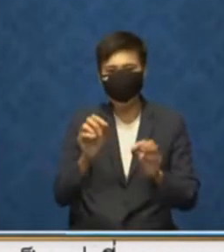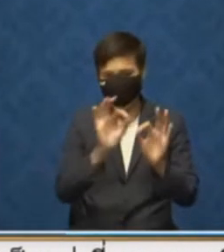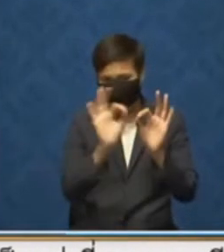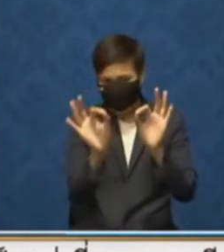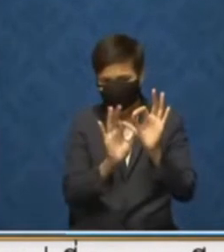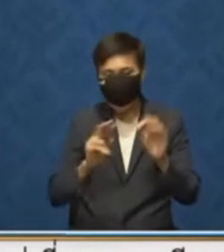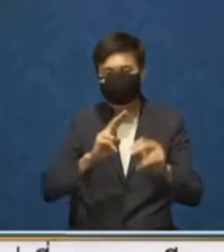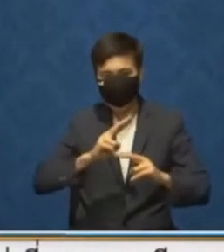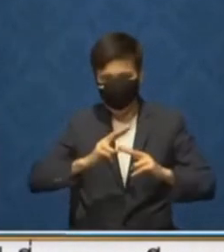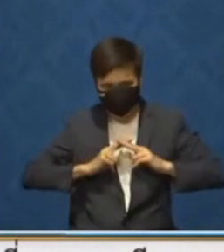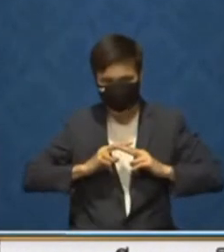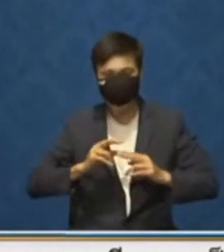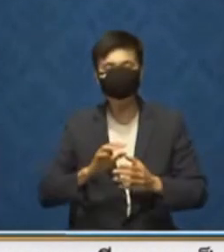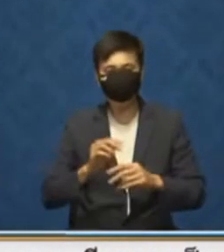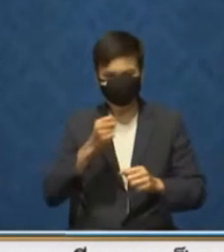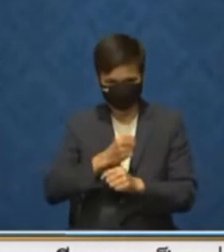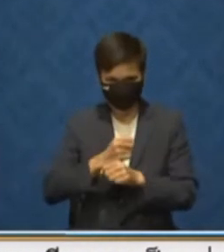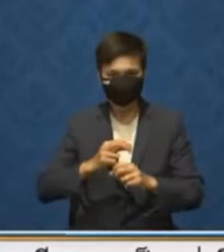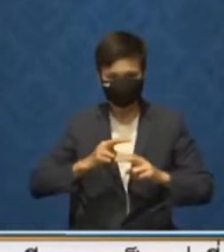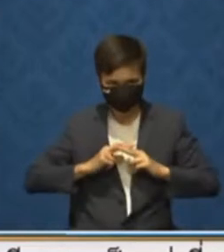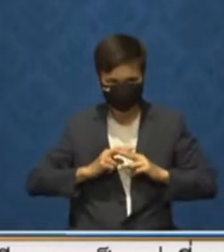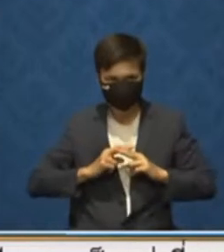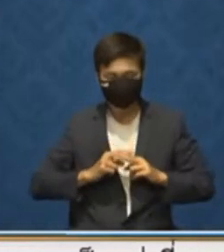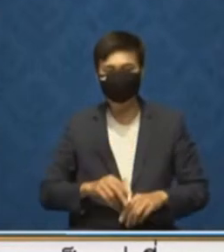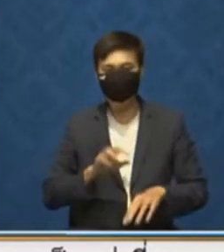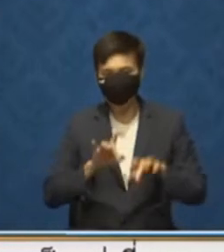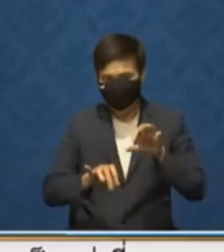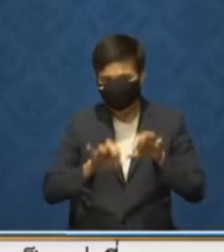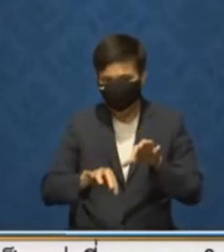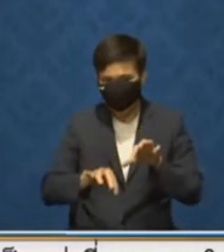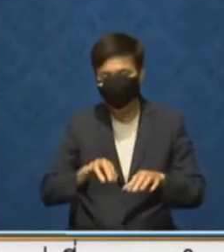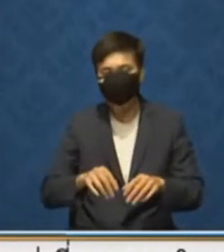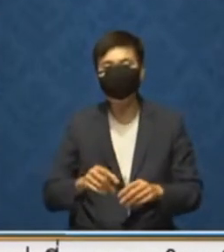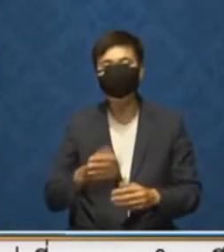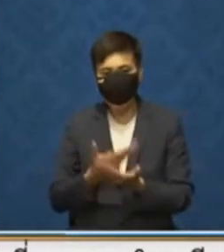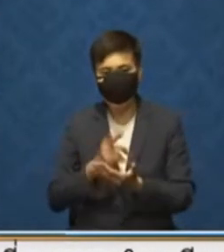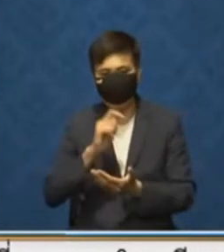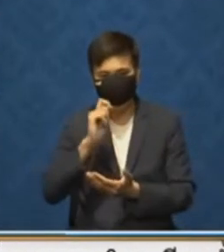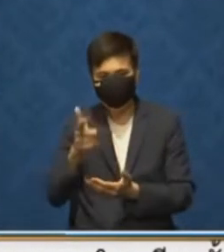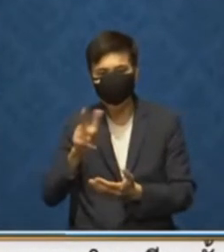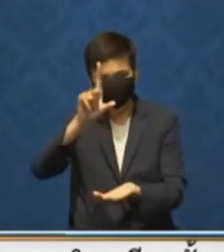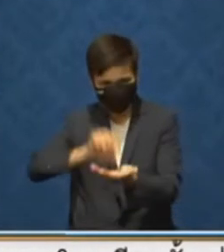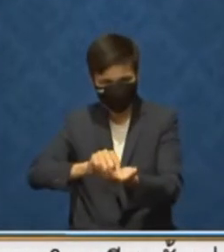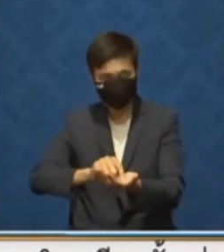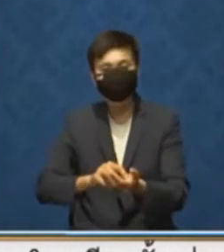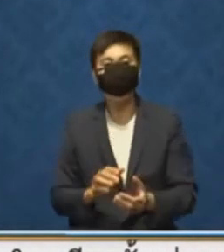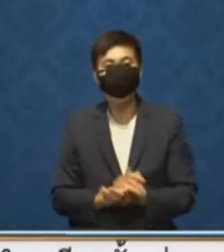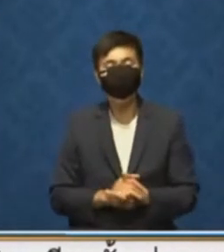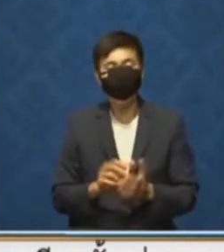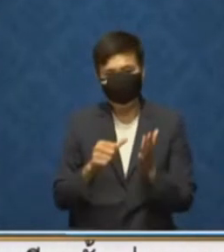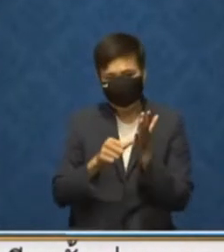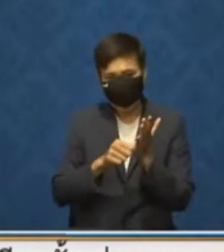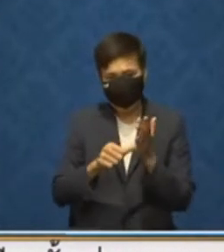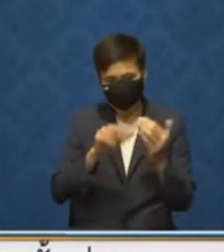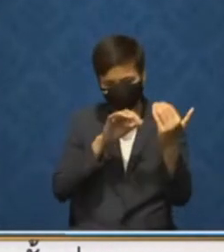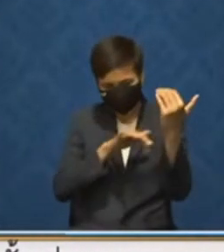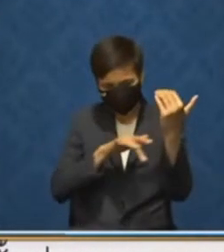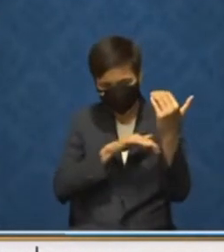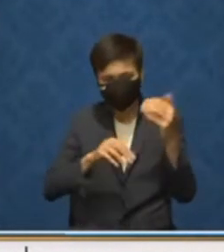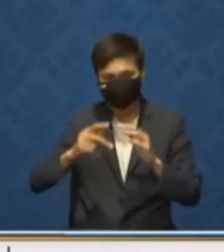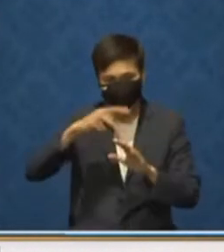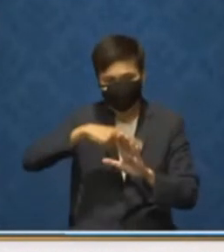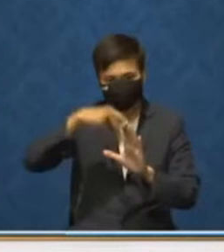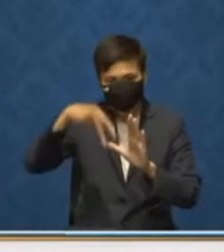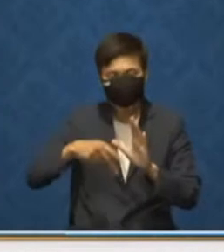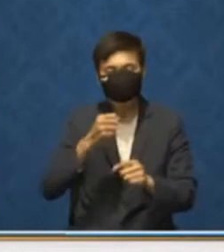กูต้องเขียนเองพ่อกูเขียนเองจ่ายถูกมากแล้วกูแก้ได้ตามที่กูต้องการและงานนี้กูชนะแน่